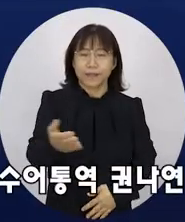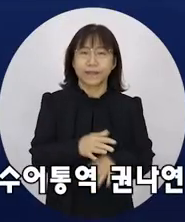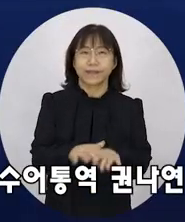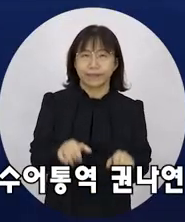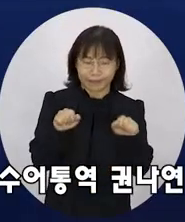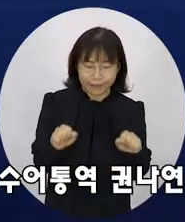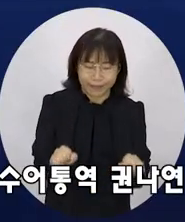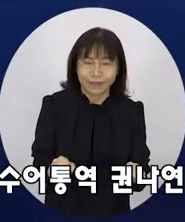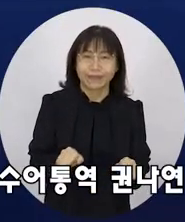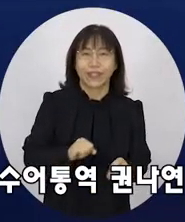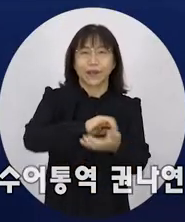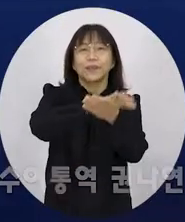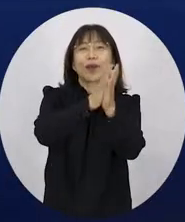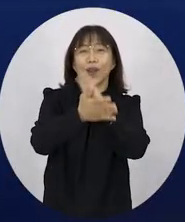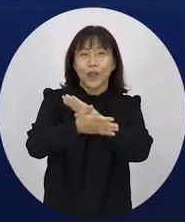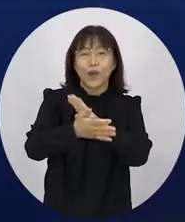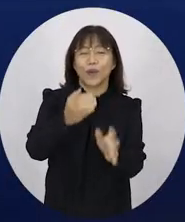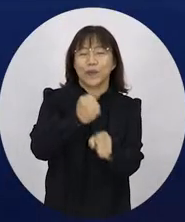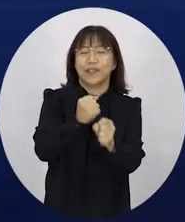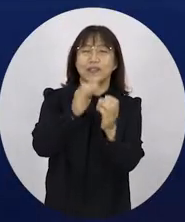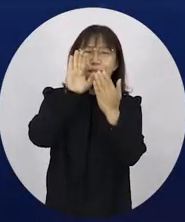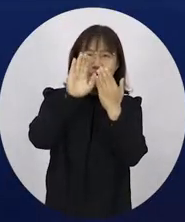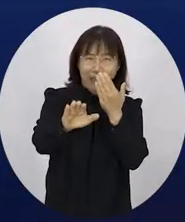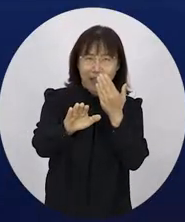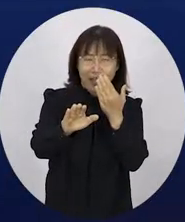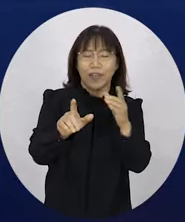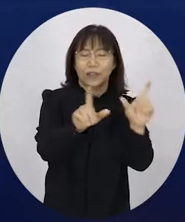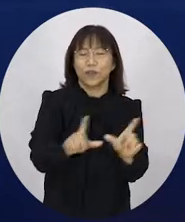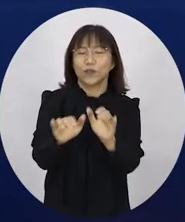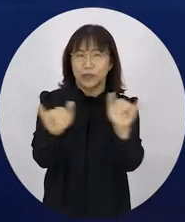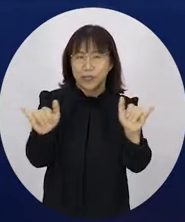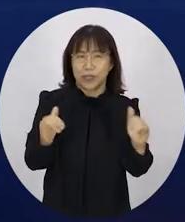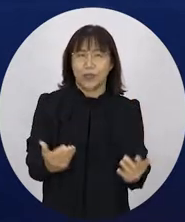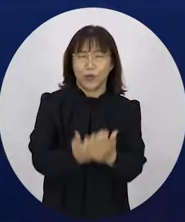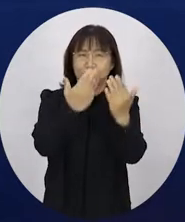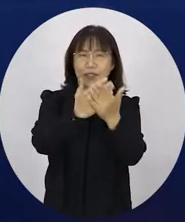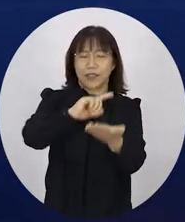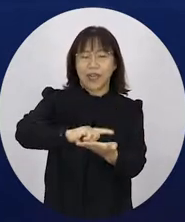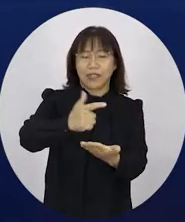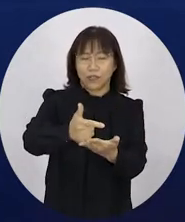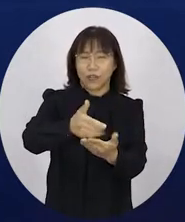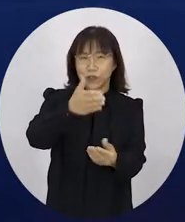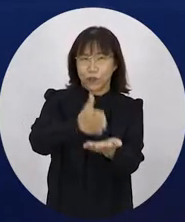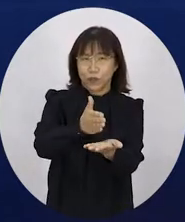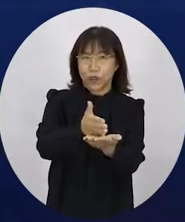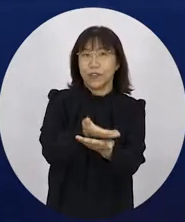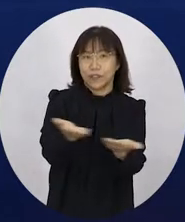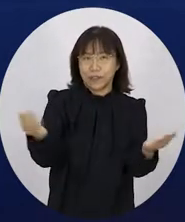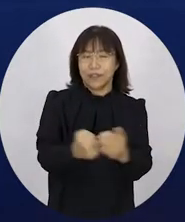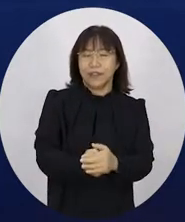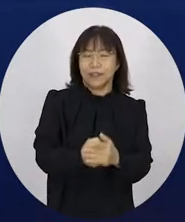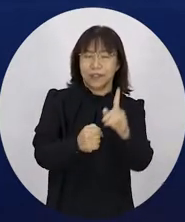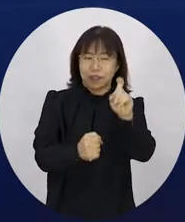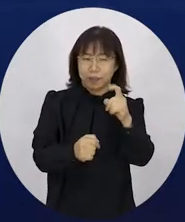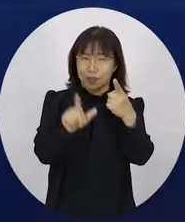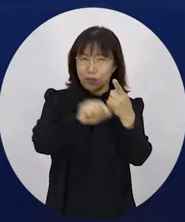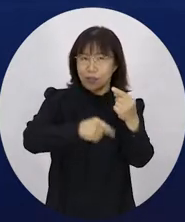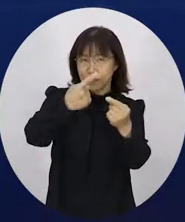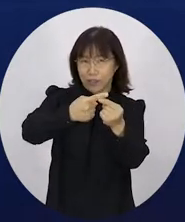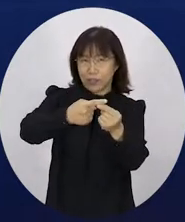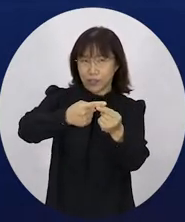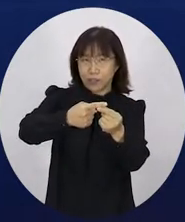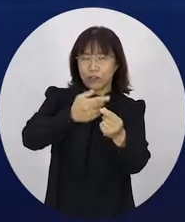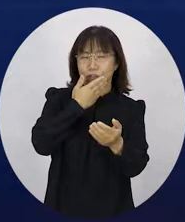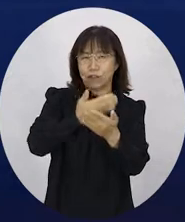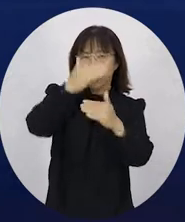국민 여러분 안녕하십니까? 변화로 만드는 미래 국민과 도약하는 강서 아이강서TV 김민주입니다. 11월 첫째 주 주간